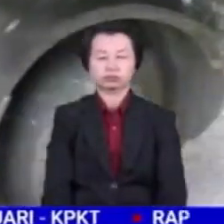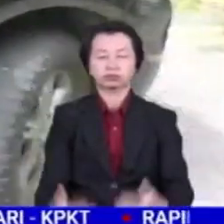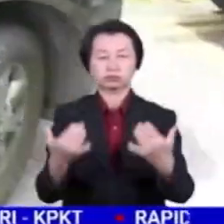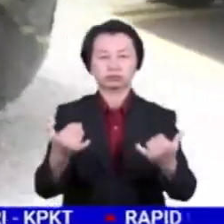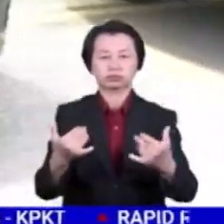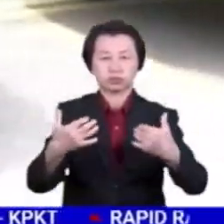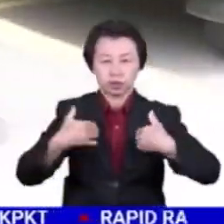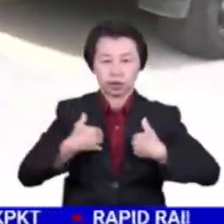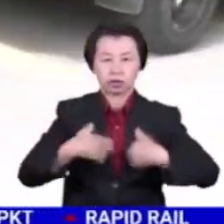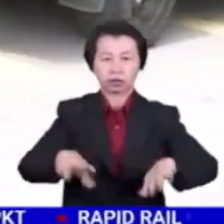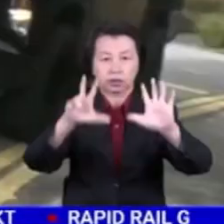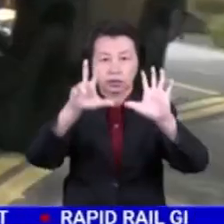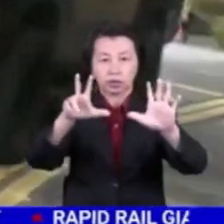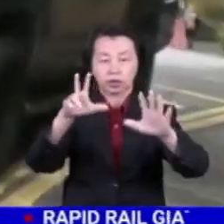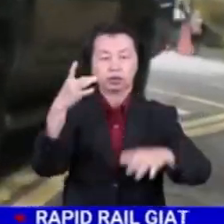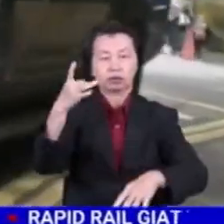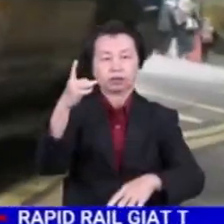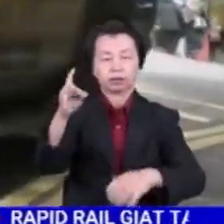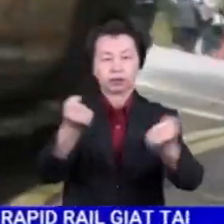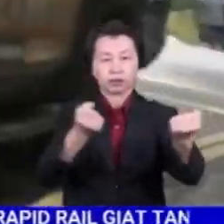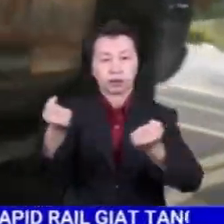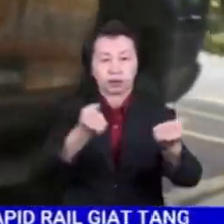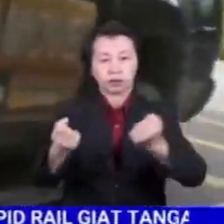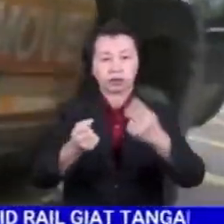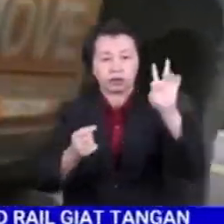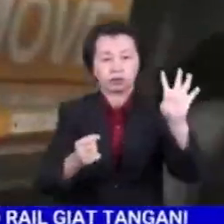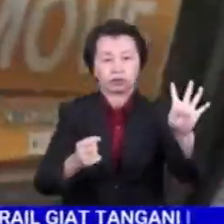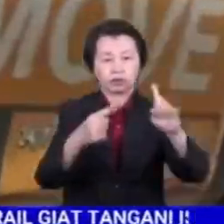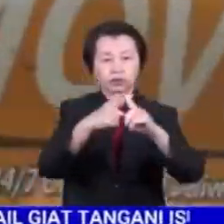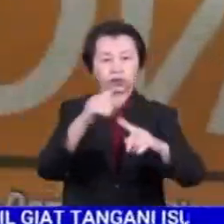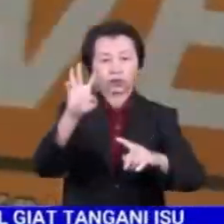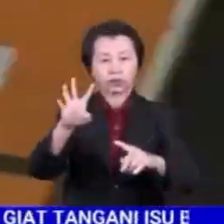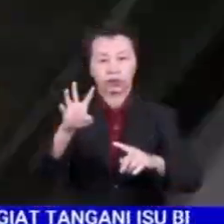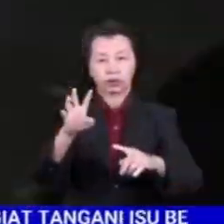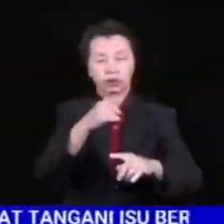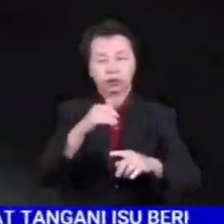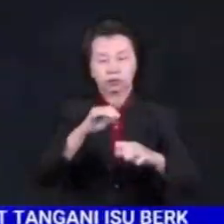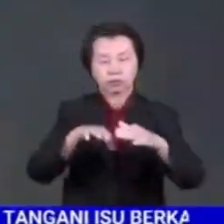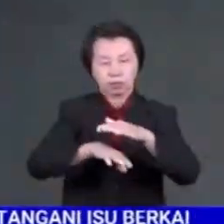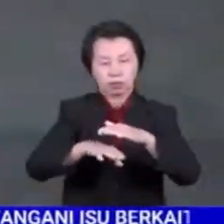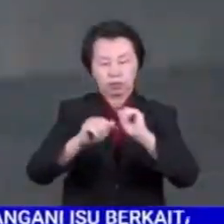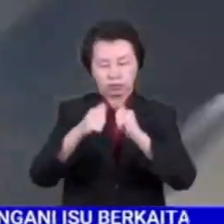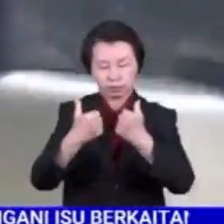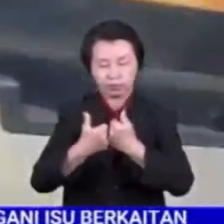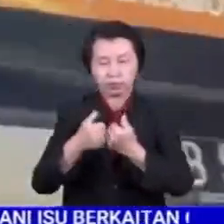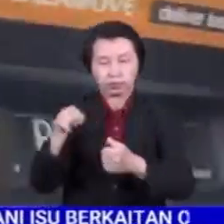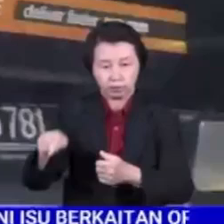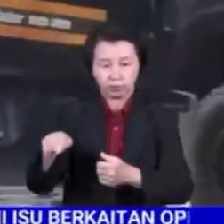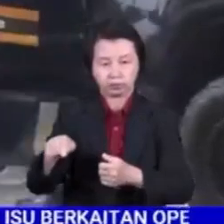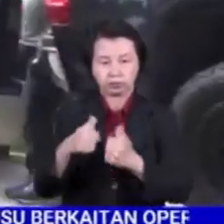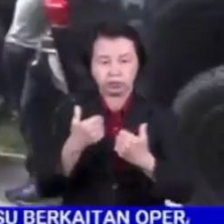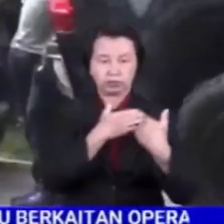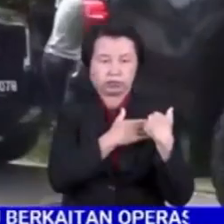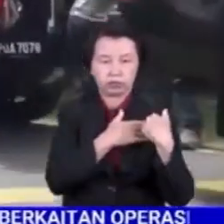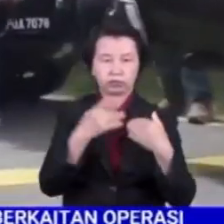Setakat ini terdapat 18 kenderaan pacuan empat roda di bawah persatuan berkenaan.